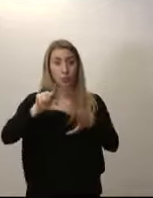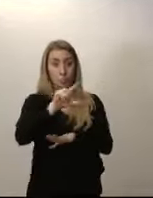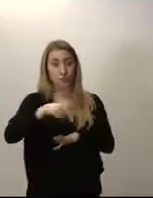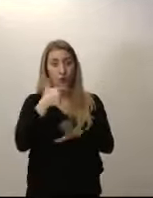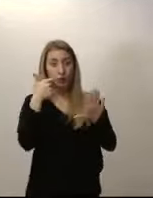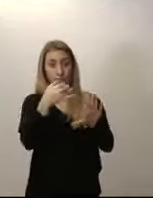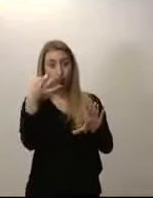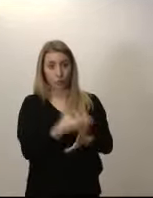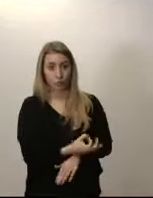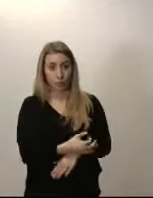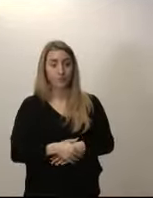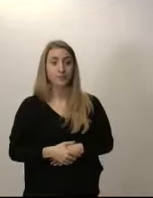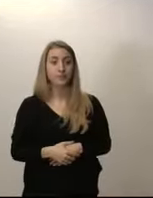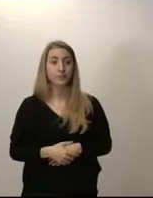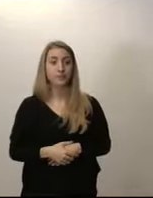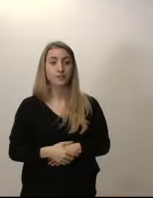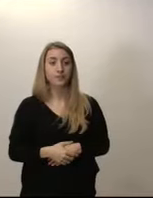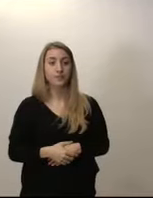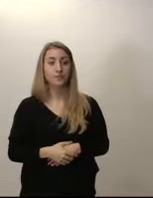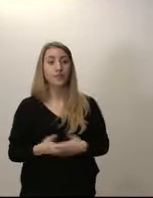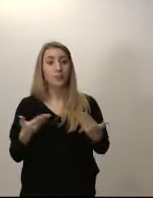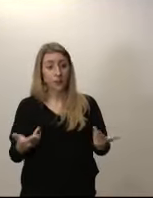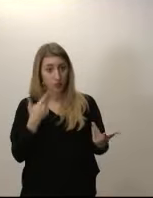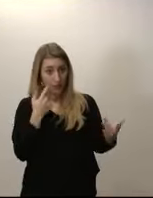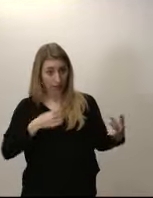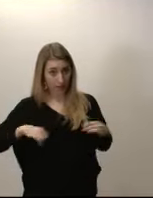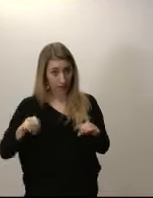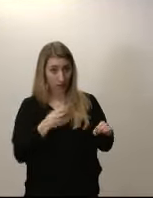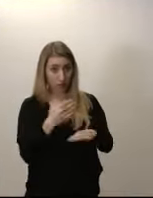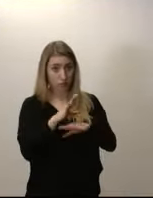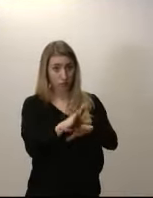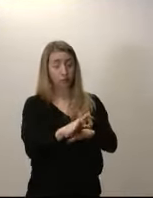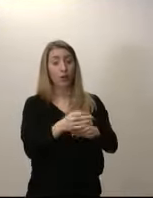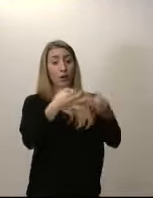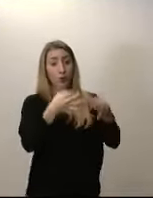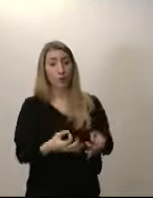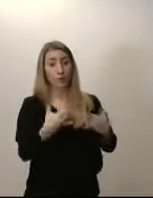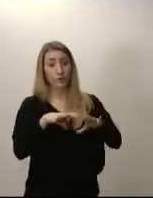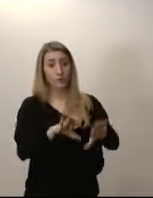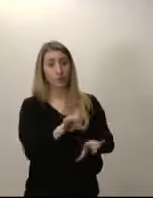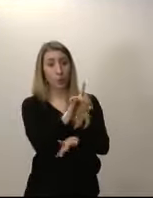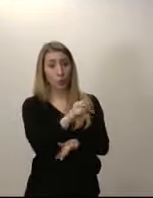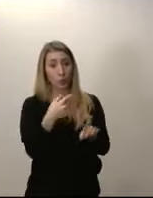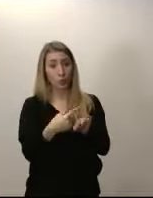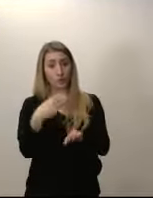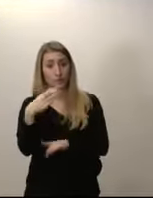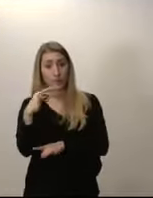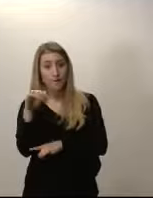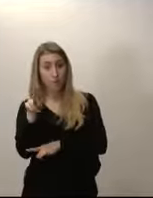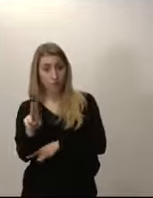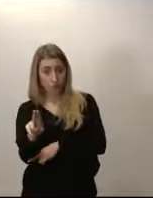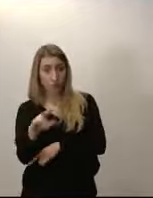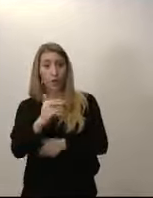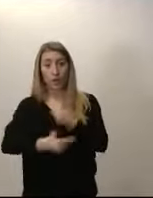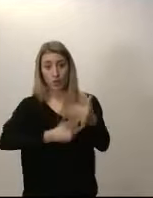72,7%. Si vous voulez bien, je vous présente les comptes administratifs de l'eau et du CFU, et puis les